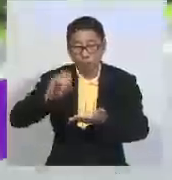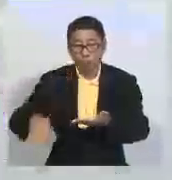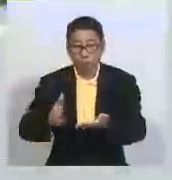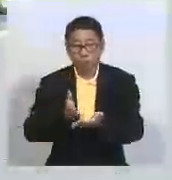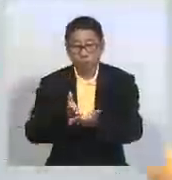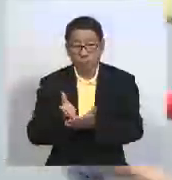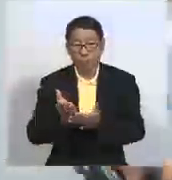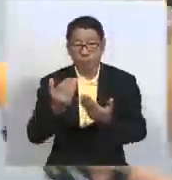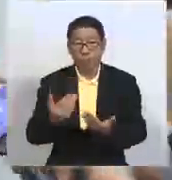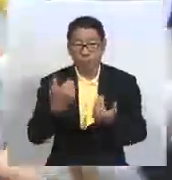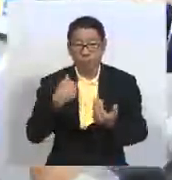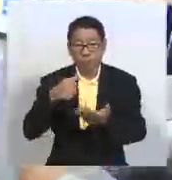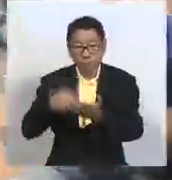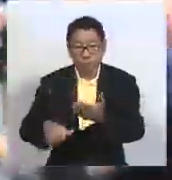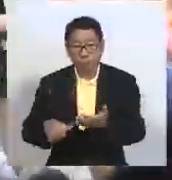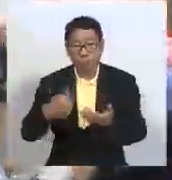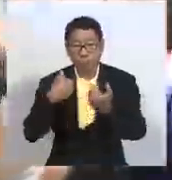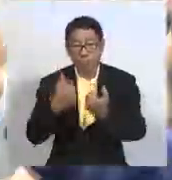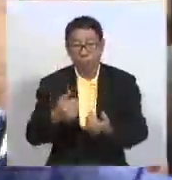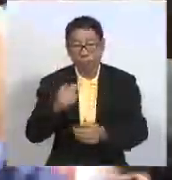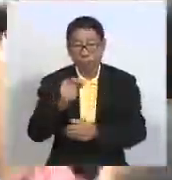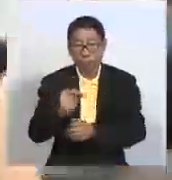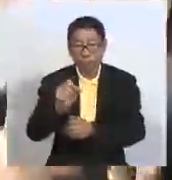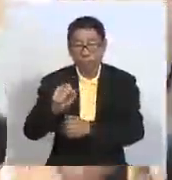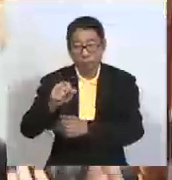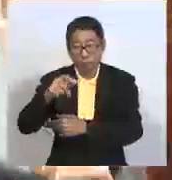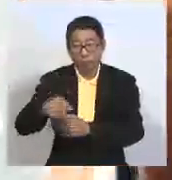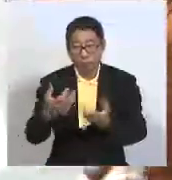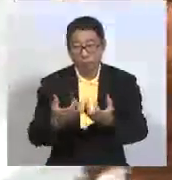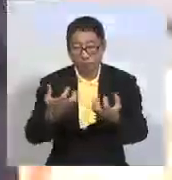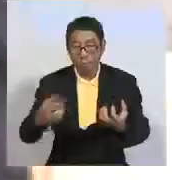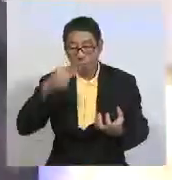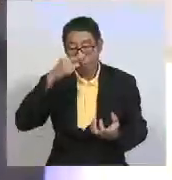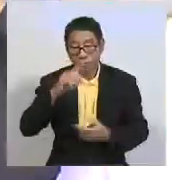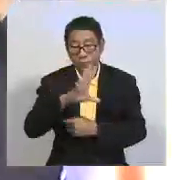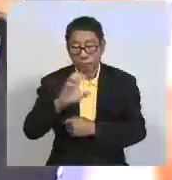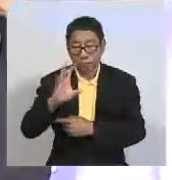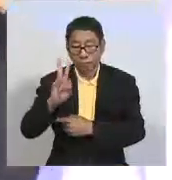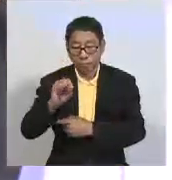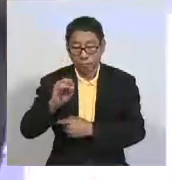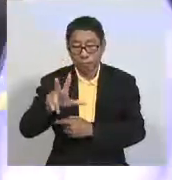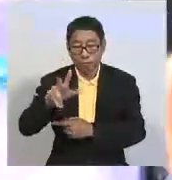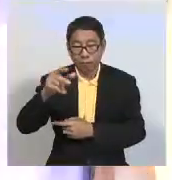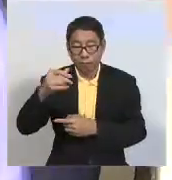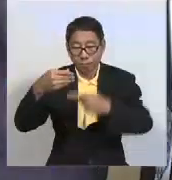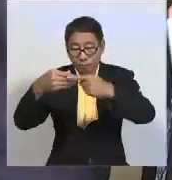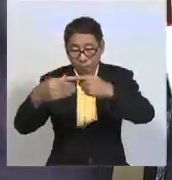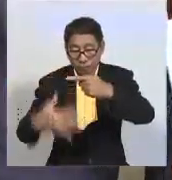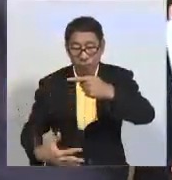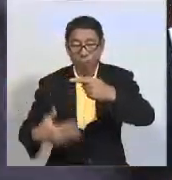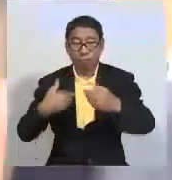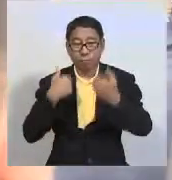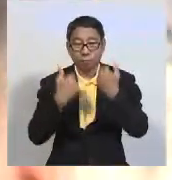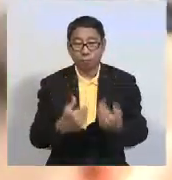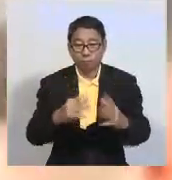เศษทางภาษีศุลกากรภายใต้ระบบ GSP กับสินค้าไทย573รายการภายหลังการ